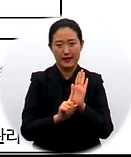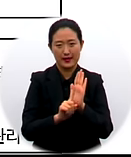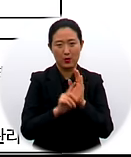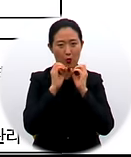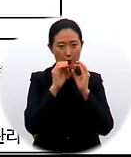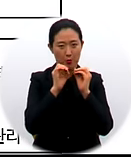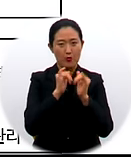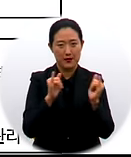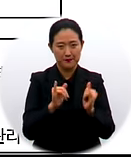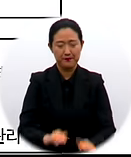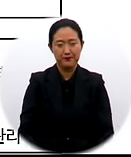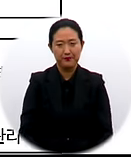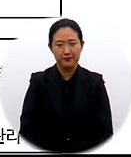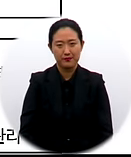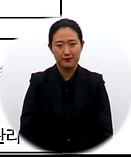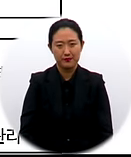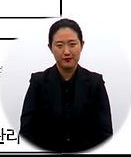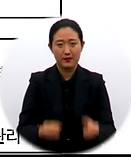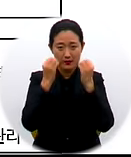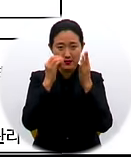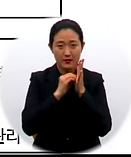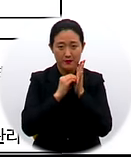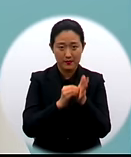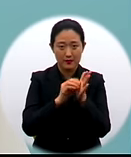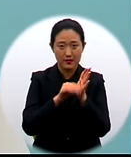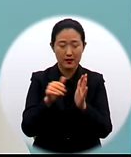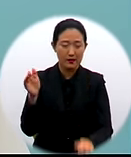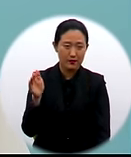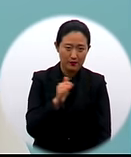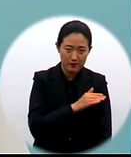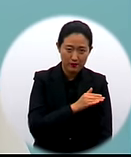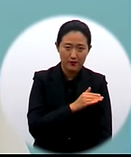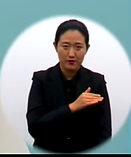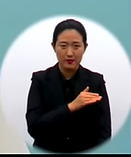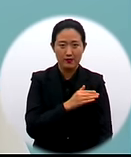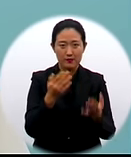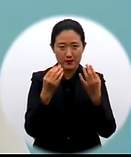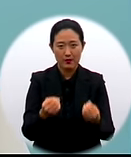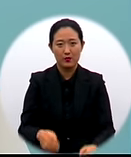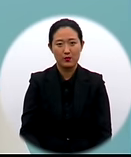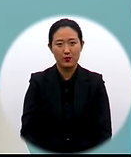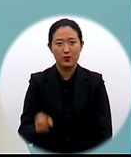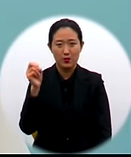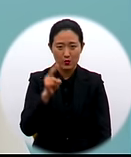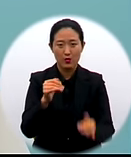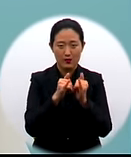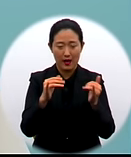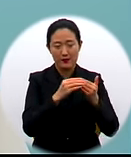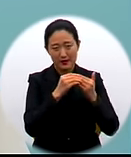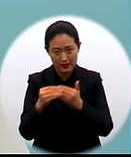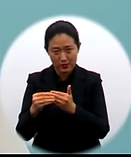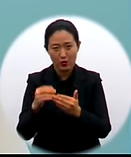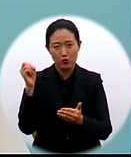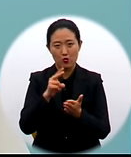신입 레벨에서부터 어떤 소비자와 시장을 직접 대면해야 되는 경우가 많기 때문에 리더십과 문제 해결 능력, 도전, 이런 키워드들이